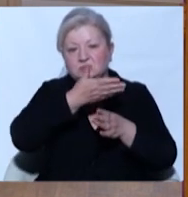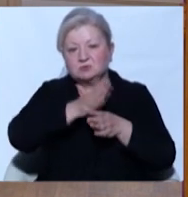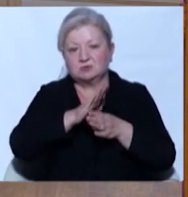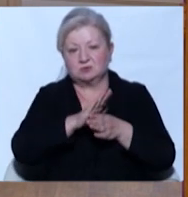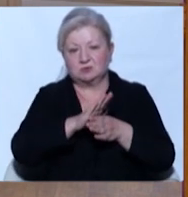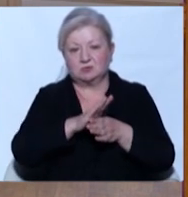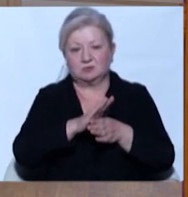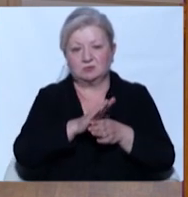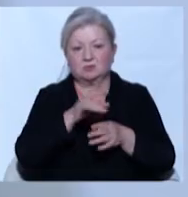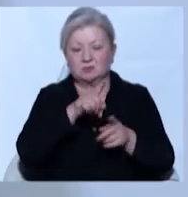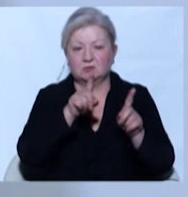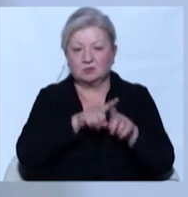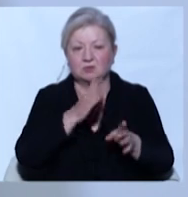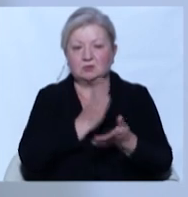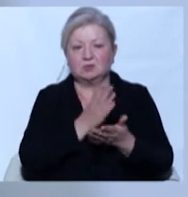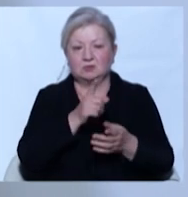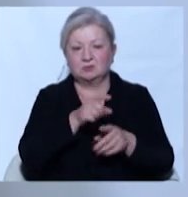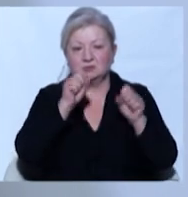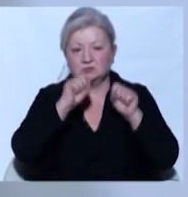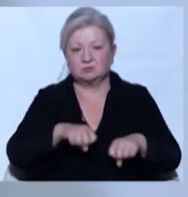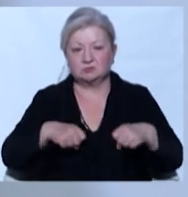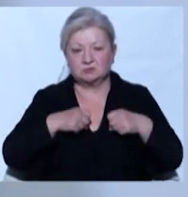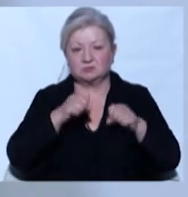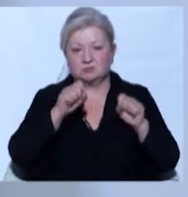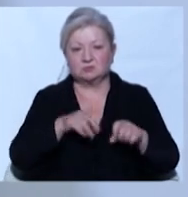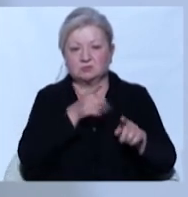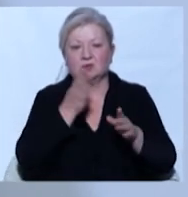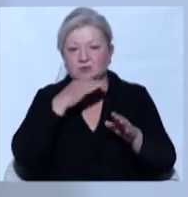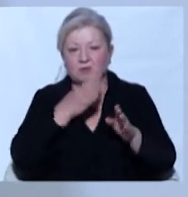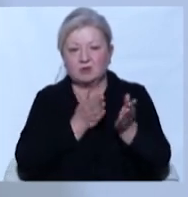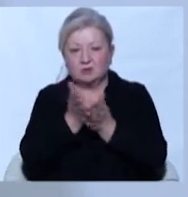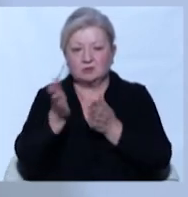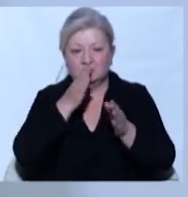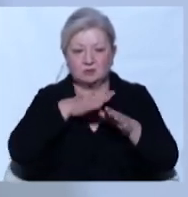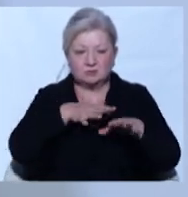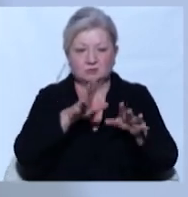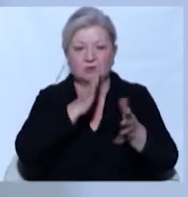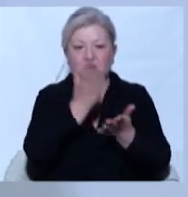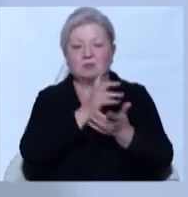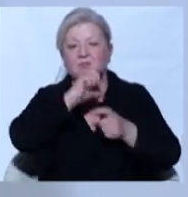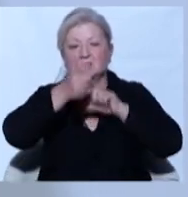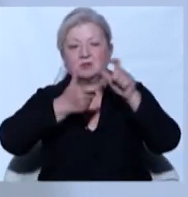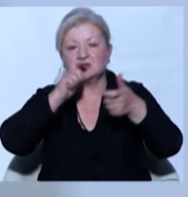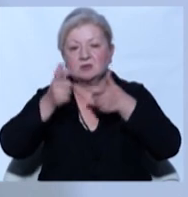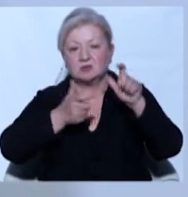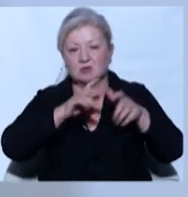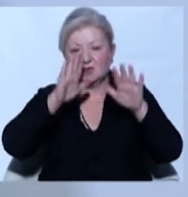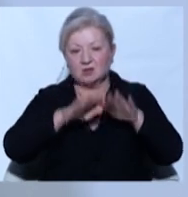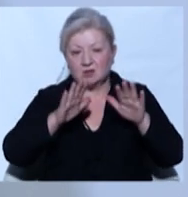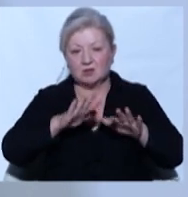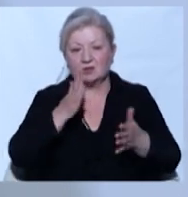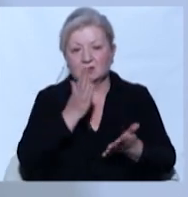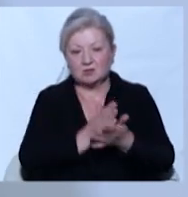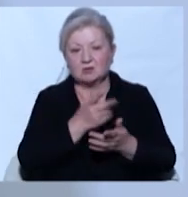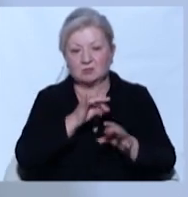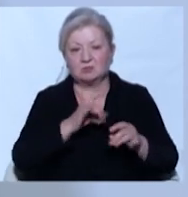გამორჩეული სწორედ იმით, რომ მოახერხა, მიუხედავთ რომ ზღვაზე არაა გასასვლელი, ასევე მთიანი ქვეყანა, მოახერხა გამხდარიყო ძალიან